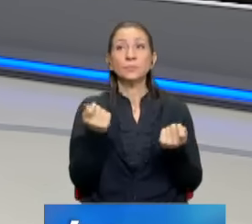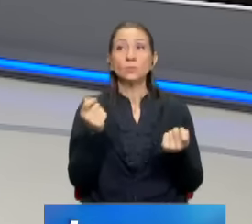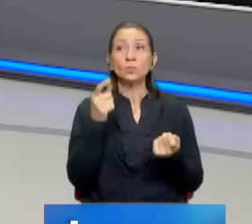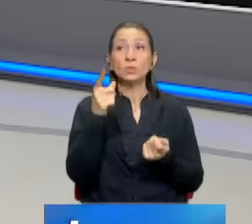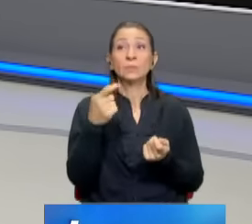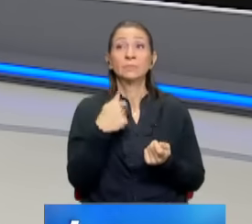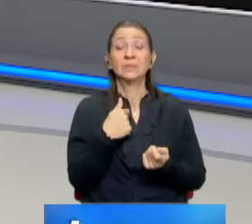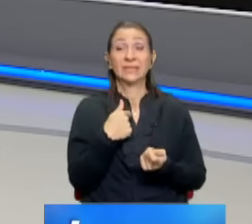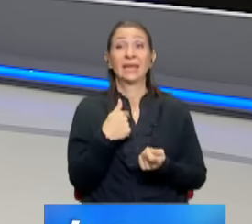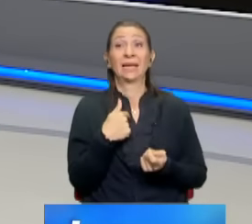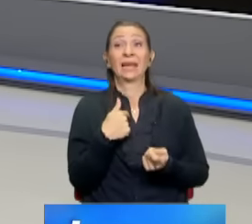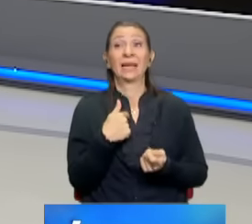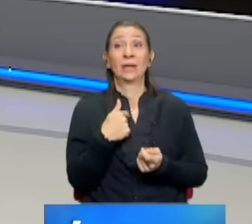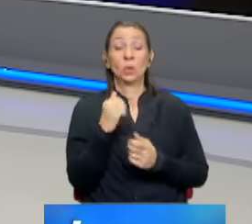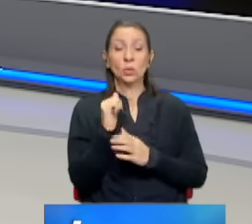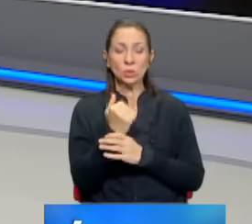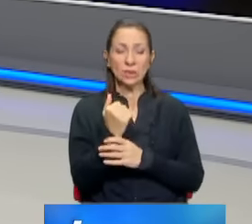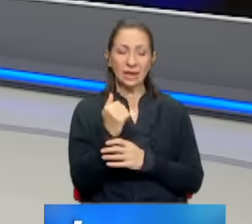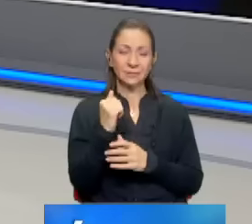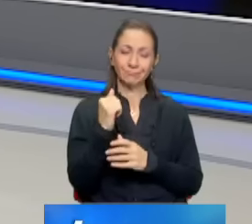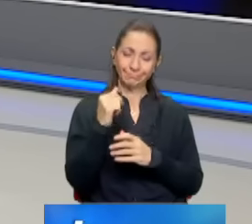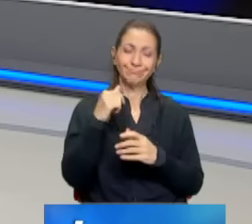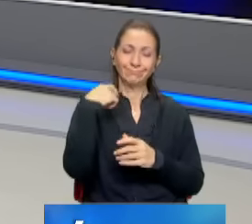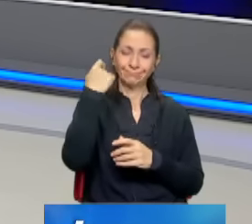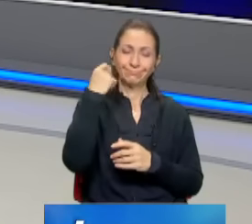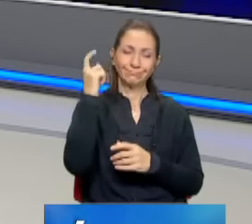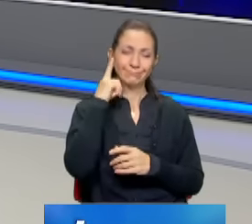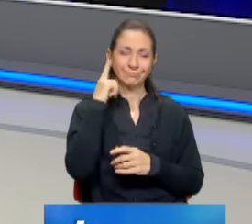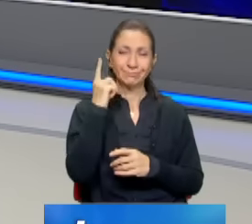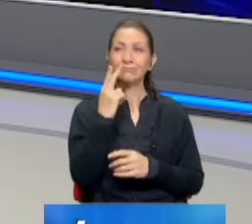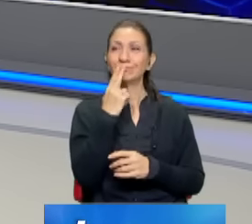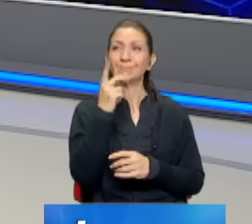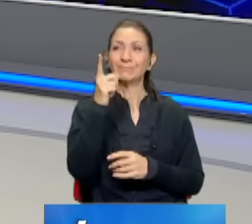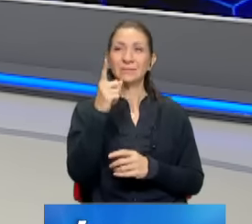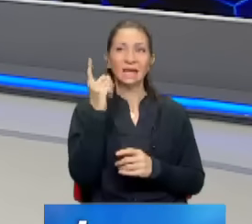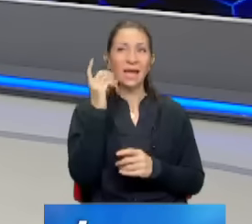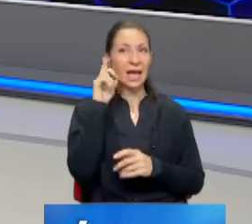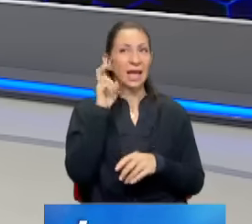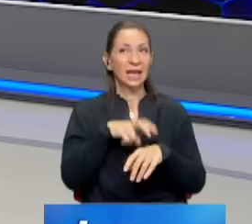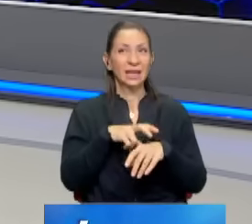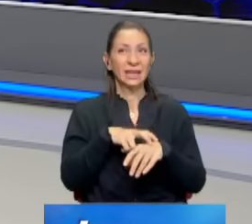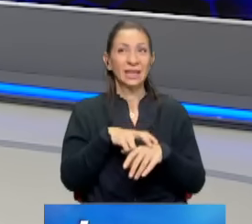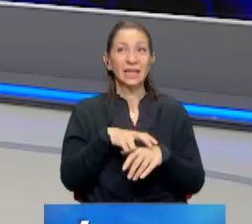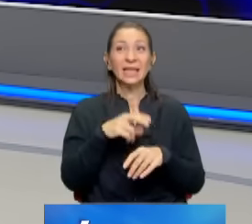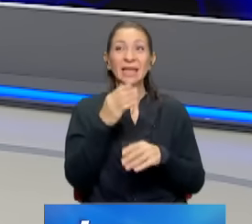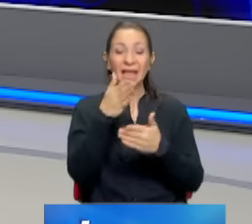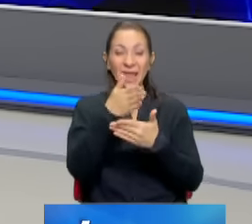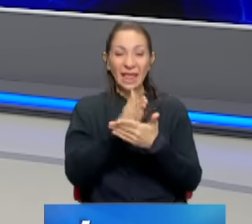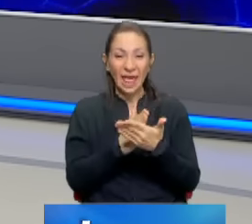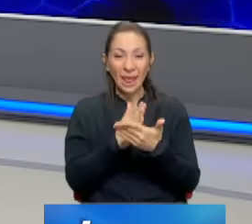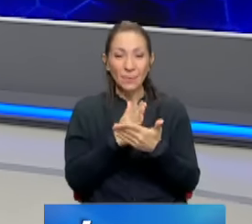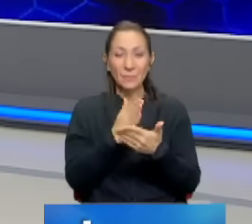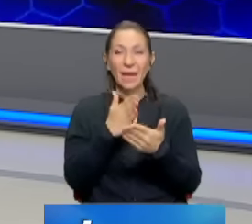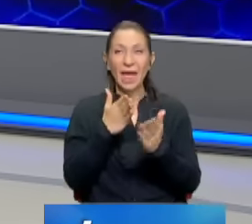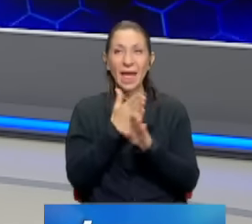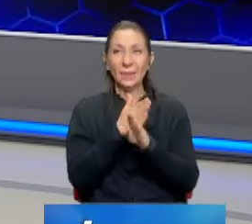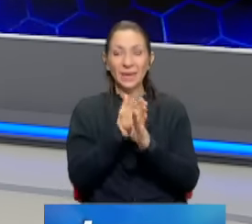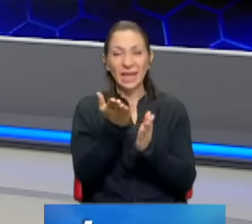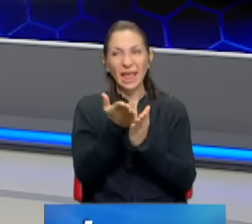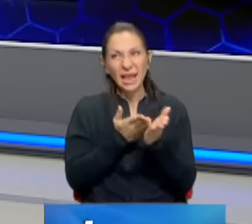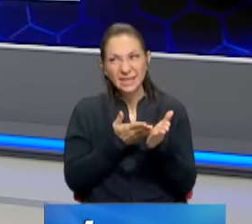da bize usta sanatçı rahmetli Kemal Sunal'ın çok meşhur bir sahnesini hatırlattı. Yarım ekmeğin yarısı